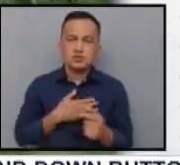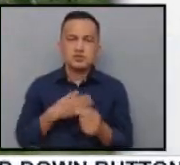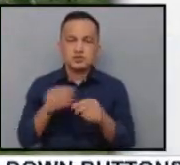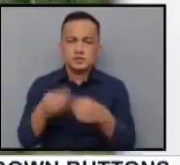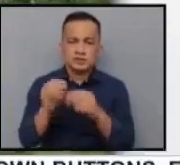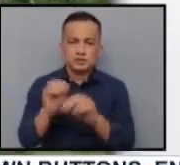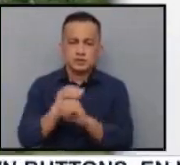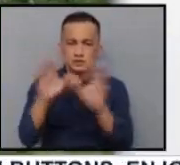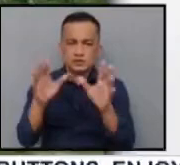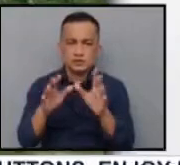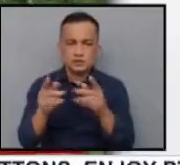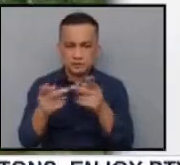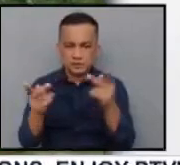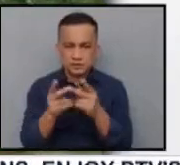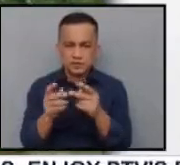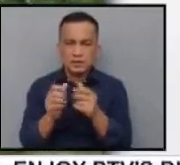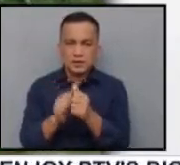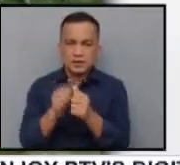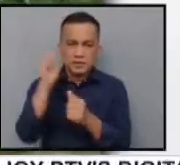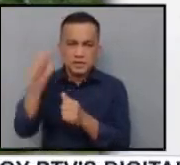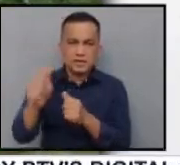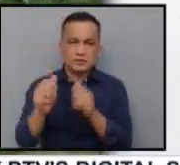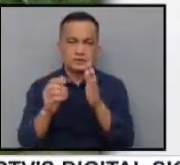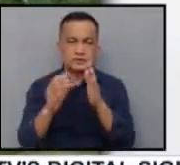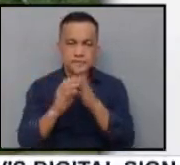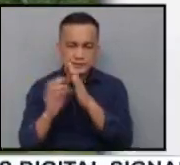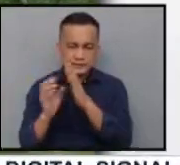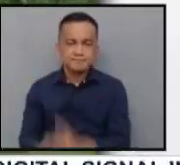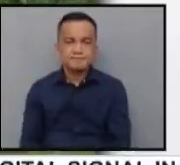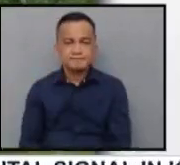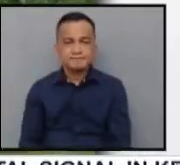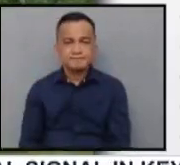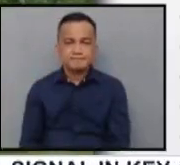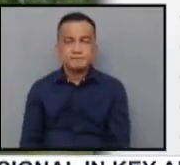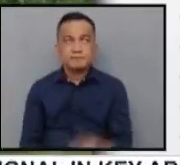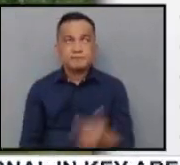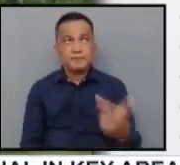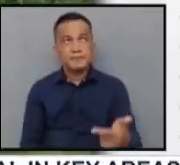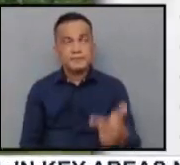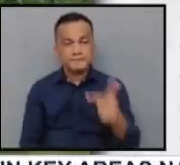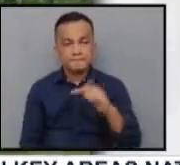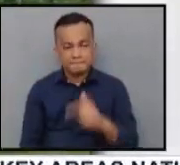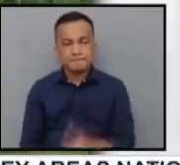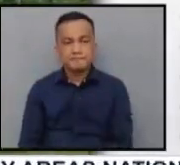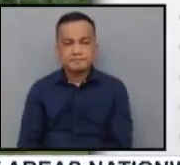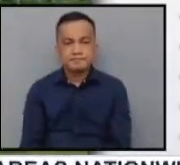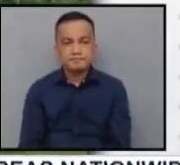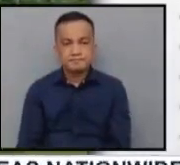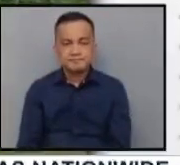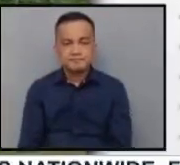na malayo sa kabihasnan. Noel Talakay para sa Morning Show ng Bayan, Rise and Shine, Pilipinas.